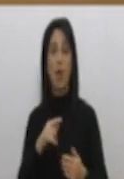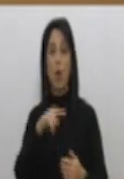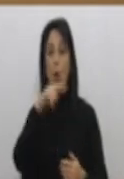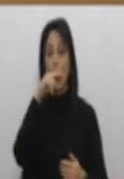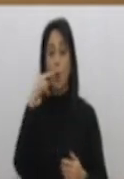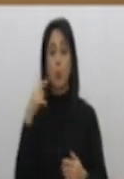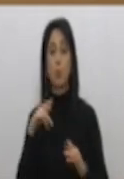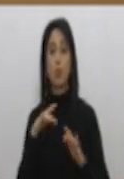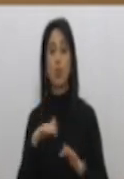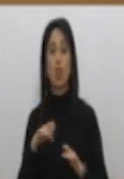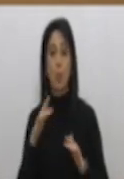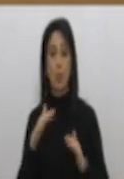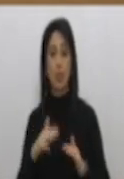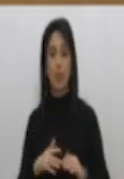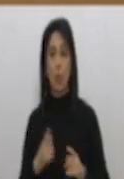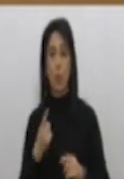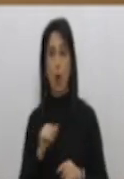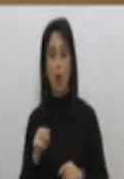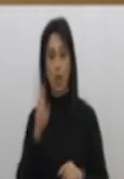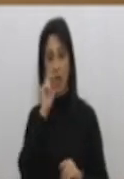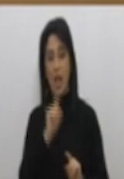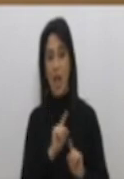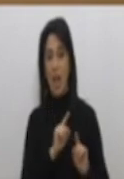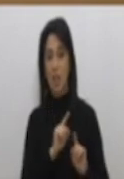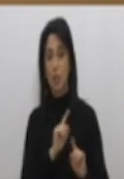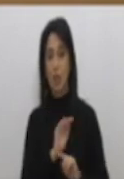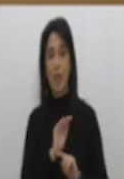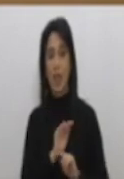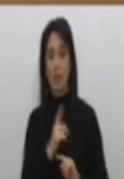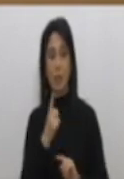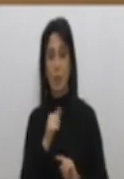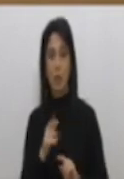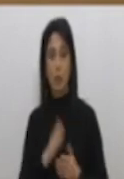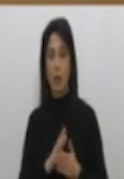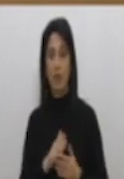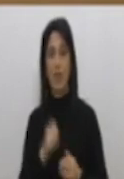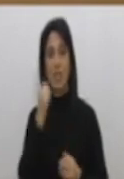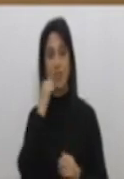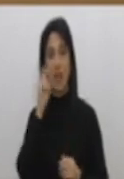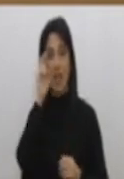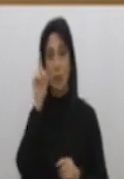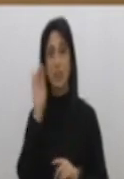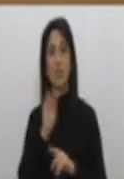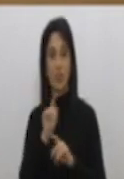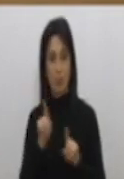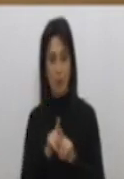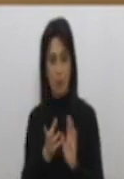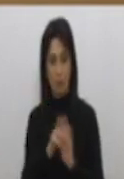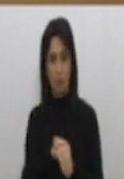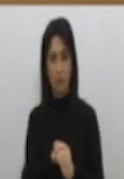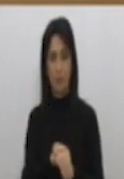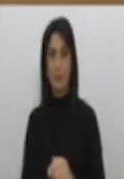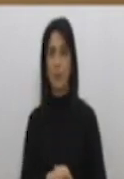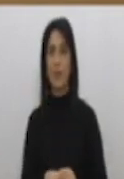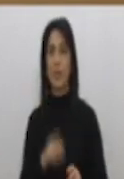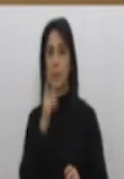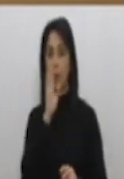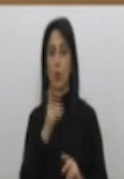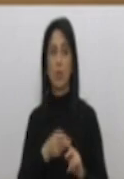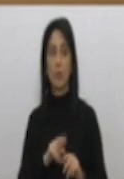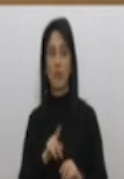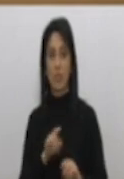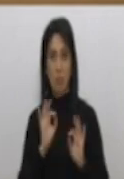ჩასაქმე ჩამოთვალე, რომელიც მხოლოდ ხელისუფლების კრიტიკა არ არის, წინა ხელისუფლების კრიტიკაც არის. და მიუხედავად იმისა,